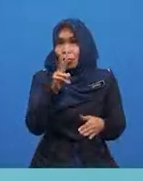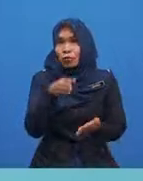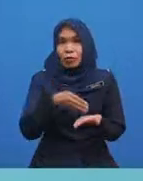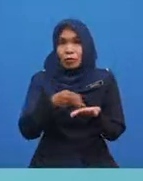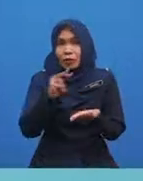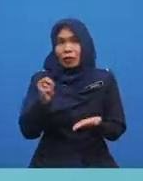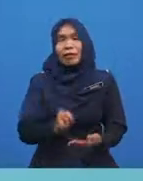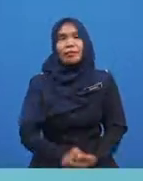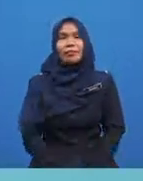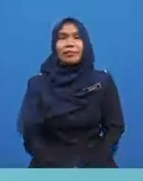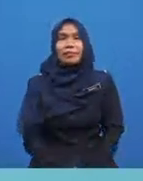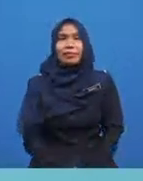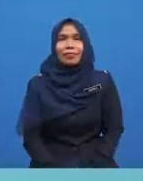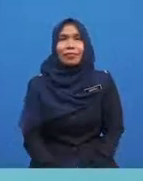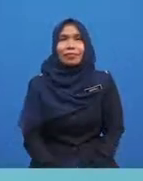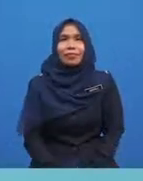juga rupanya.